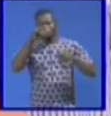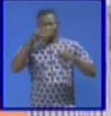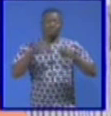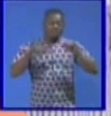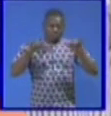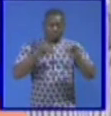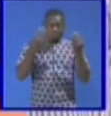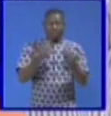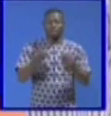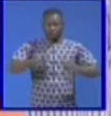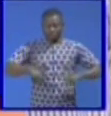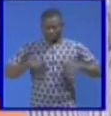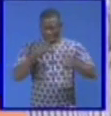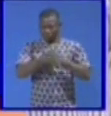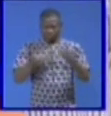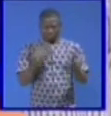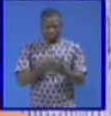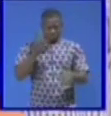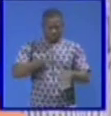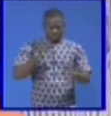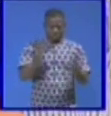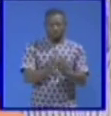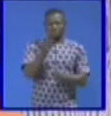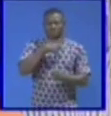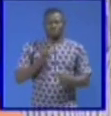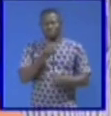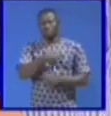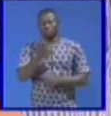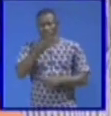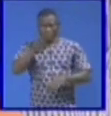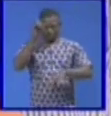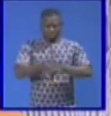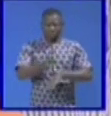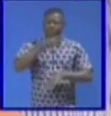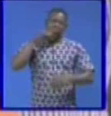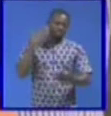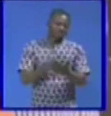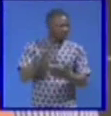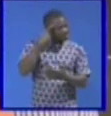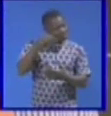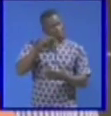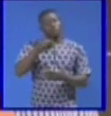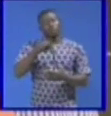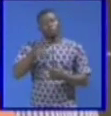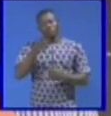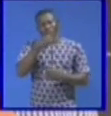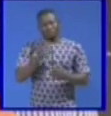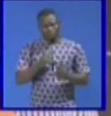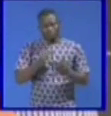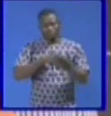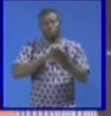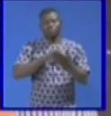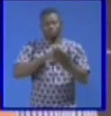de Thomas avec nous, donc ces conseils avisés pour effectivement la bonne conduite de Thomas de notre projet que nous